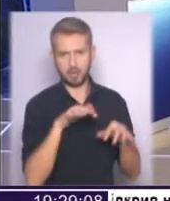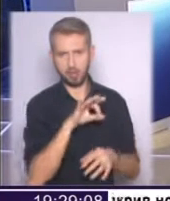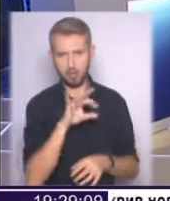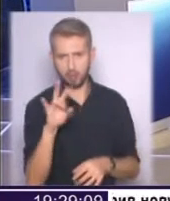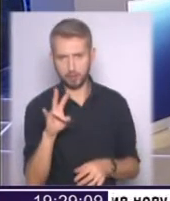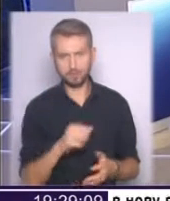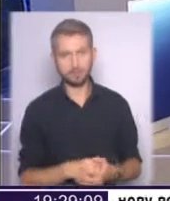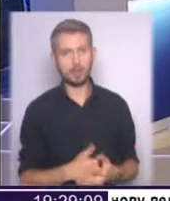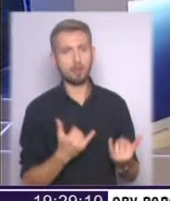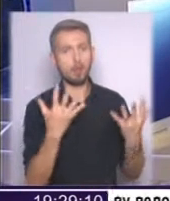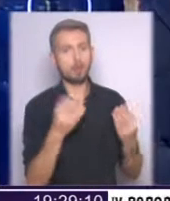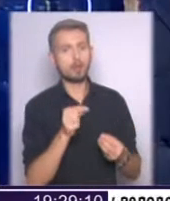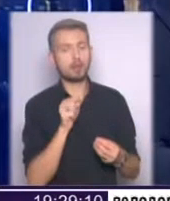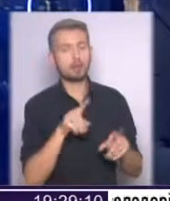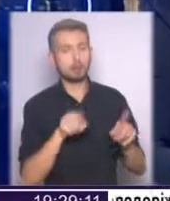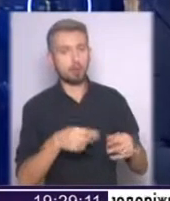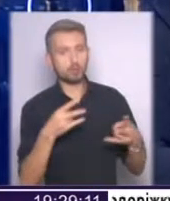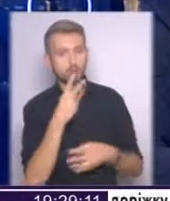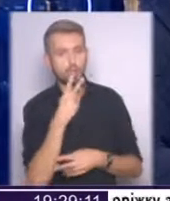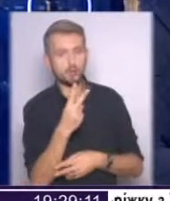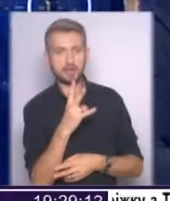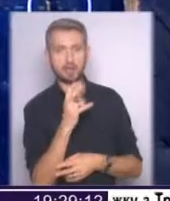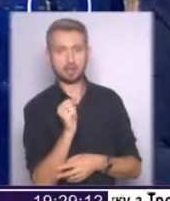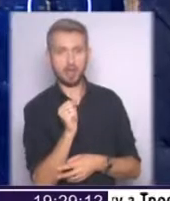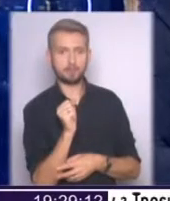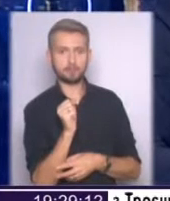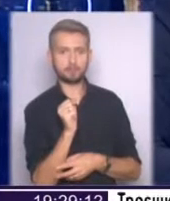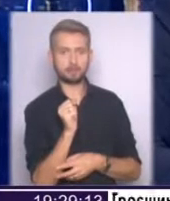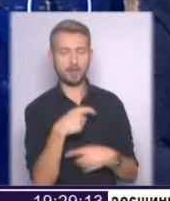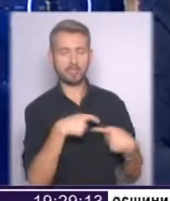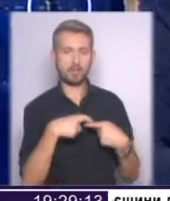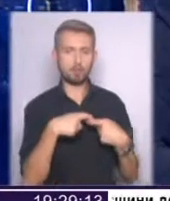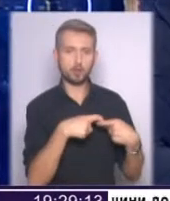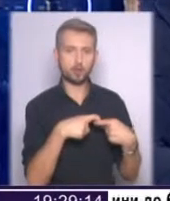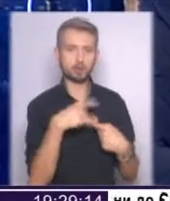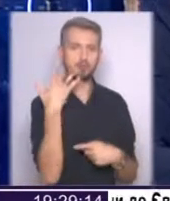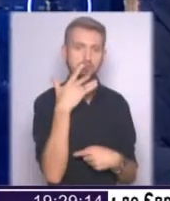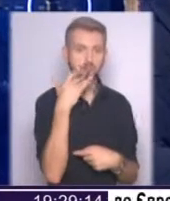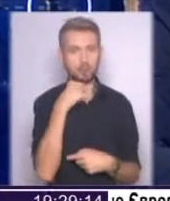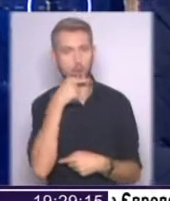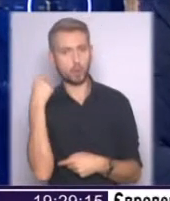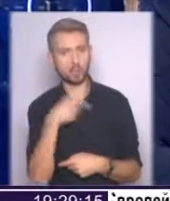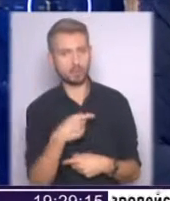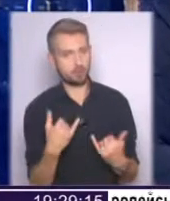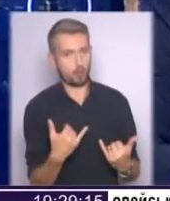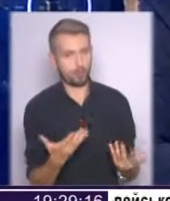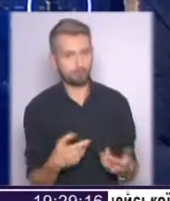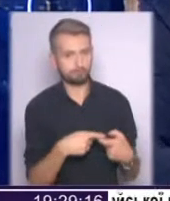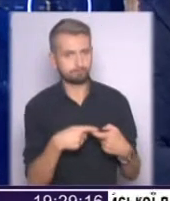сьогоднішній день тут же також потрібно дивитися і на взаємовідносини Сполучених Штатів і Росії сьогодні.